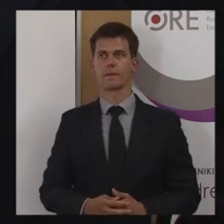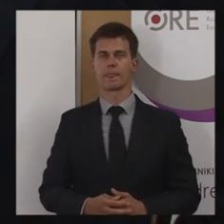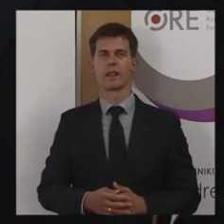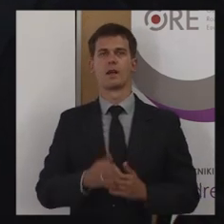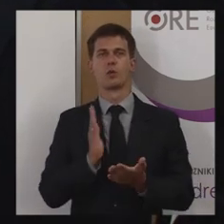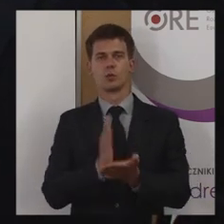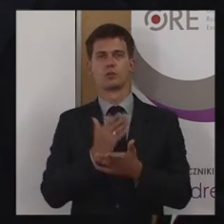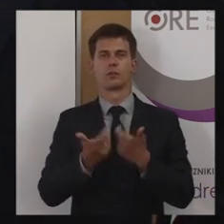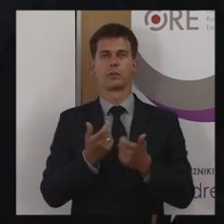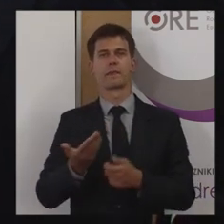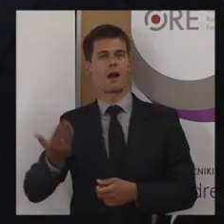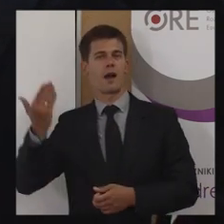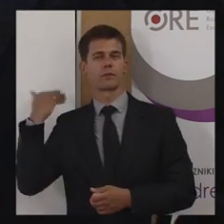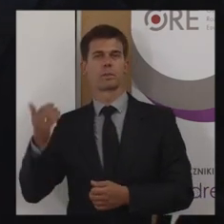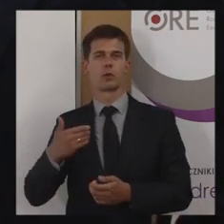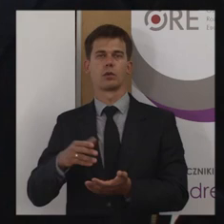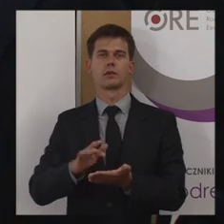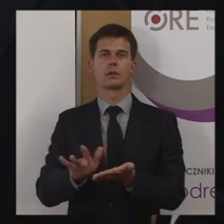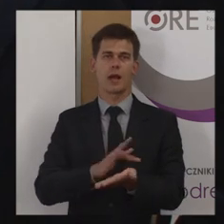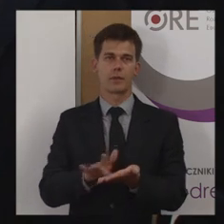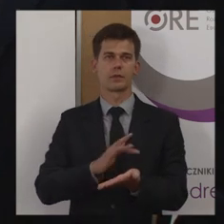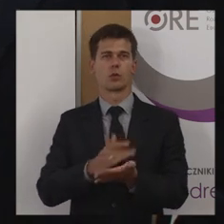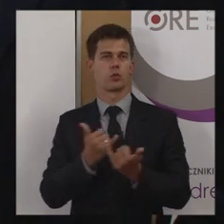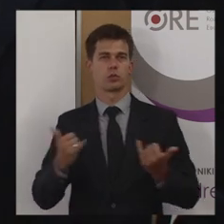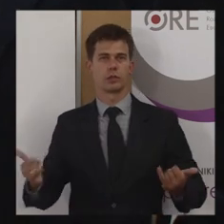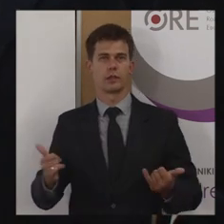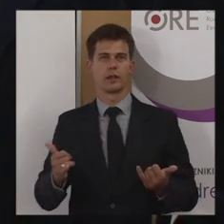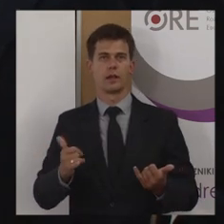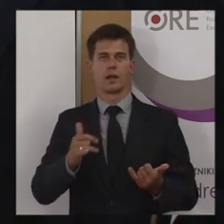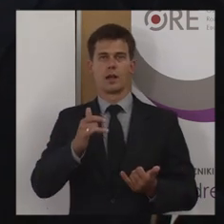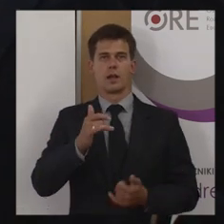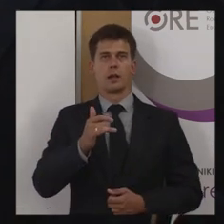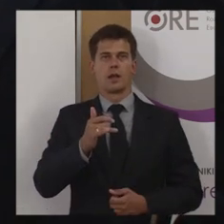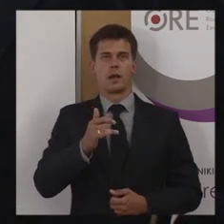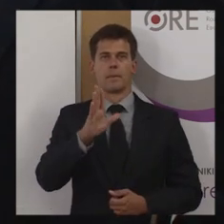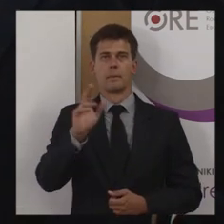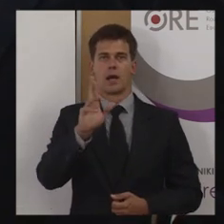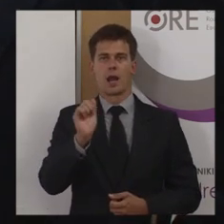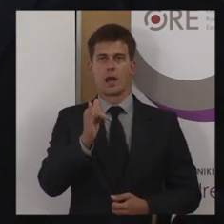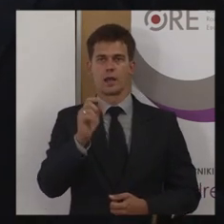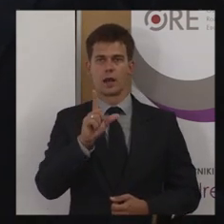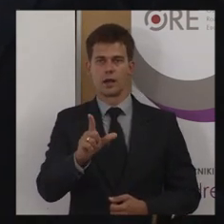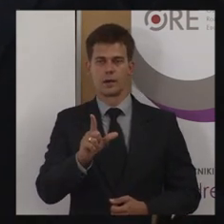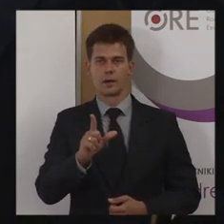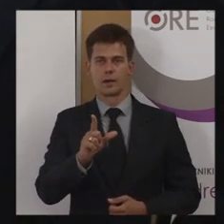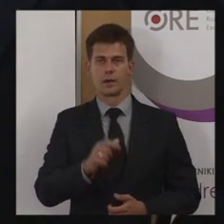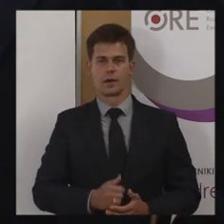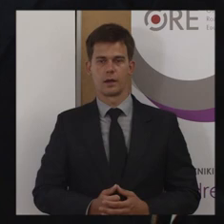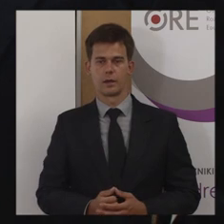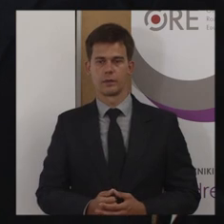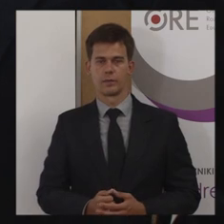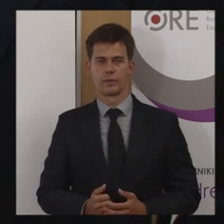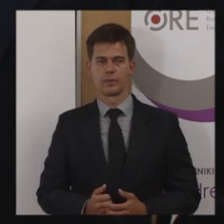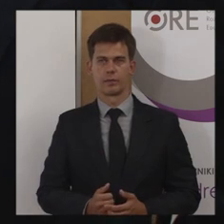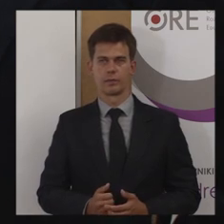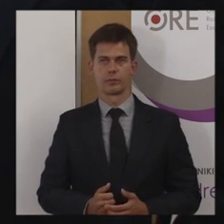materiały powstały, że pewne materiały będą powstawały i będą tworzone przez osoby, które będą mogły